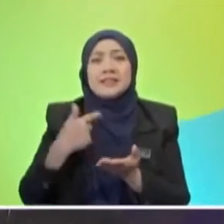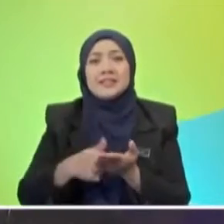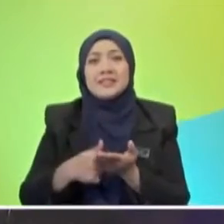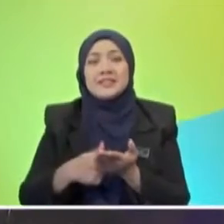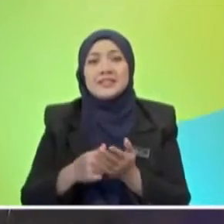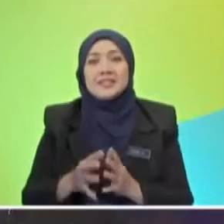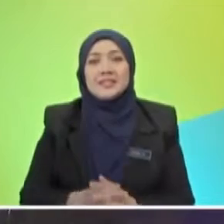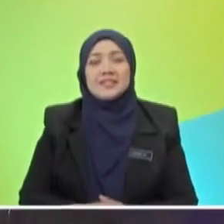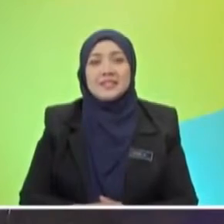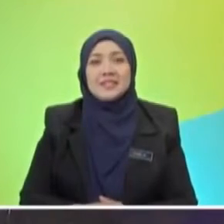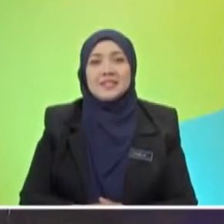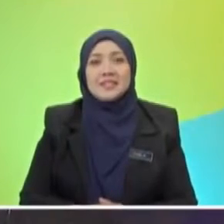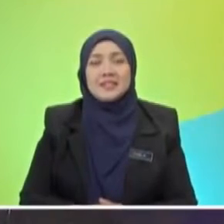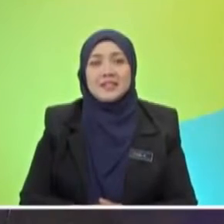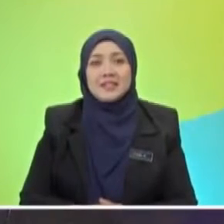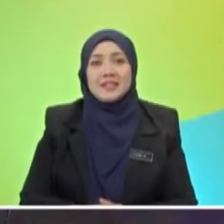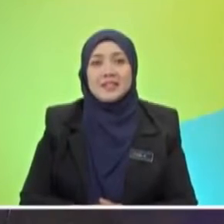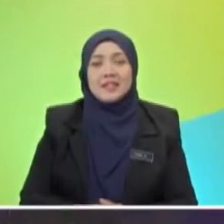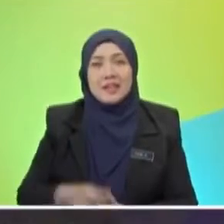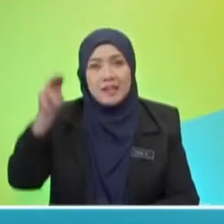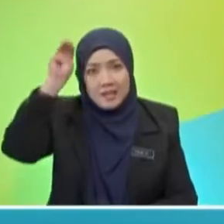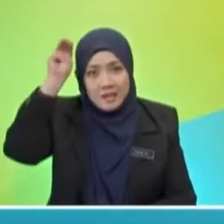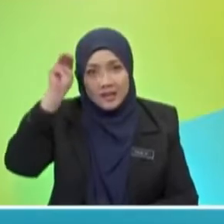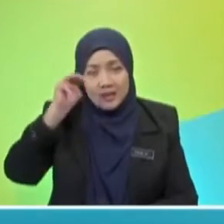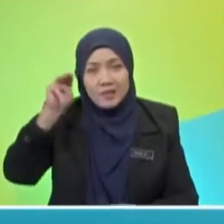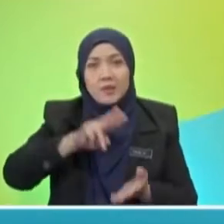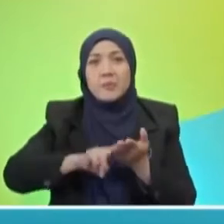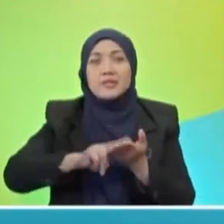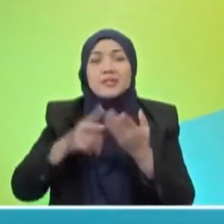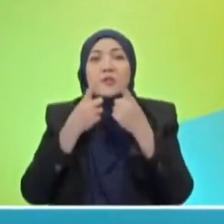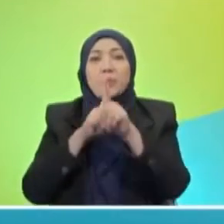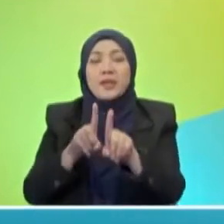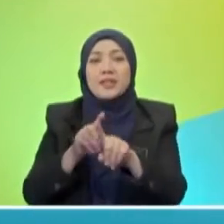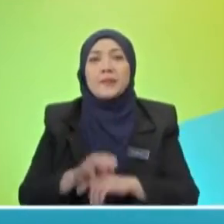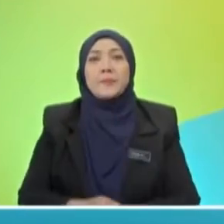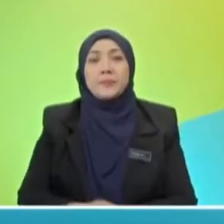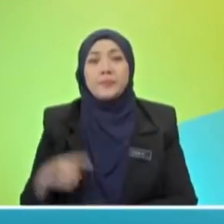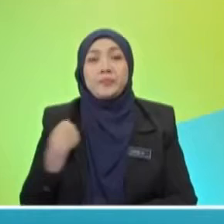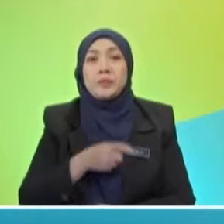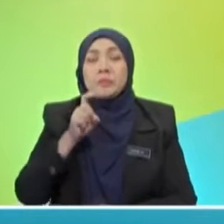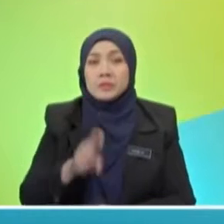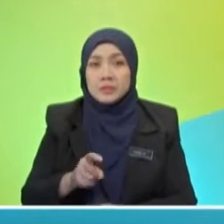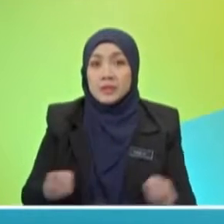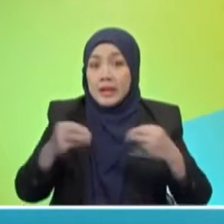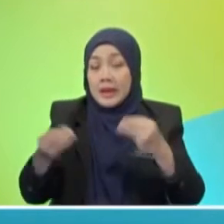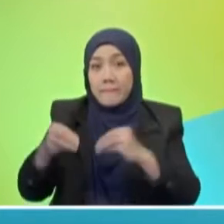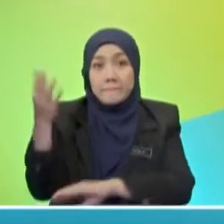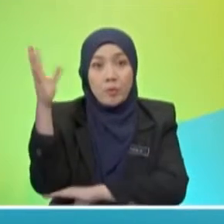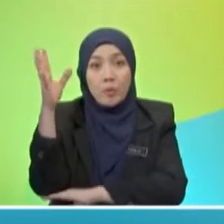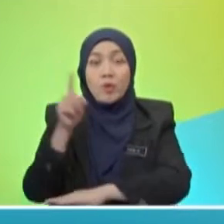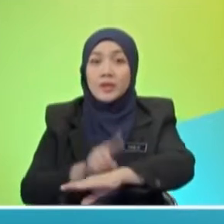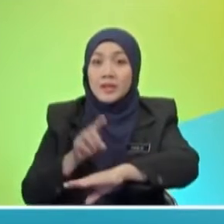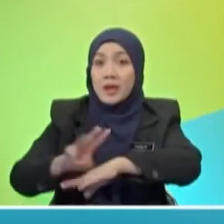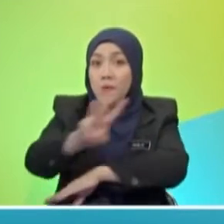Satu lagi pintu. Munzir. Silakan Munzir. Bacakan jawapan kamu. Kita perlu menanam pokok di